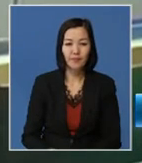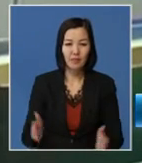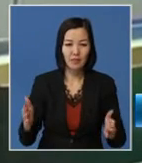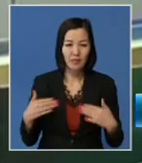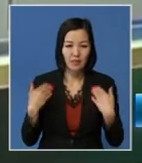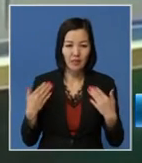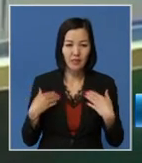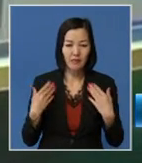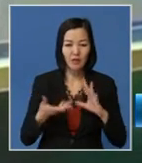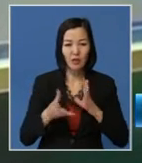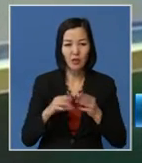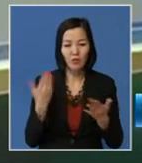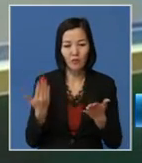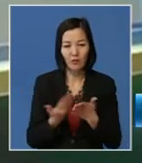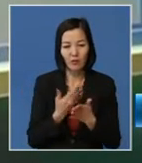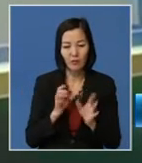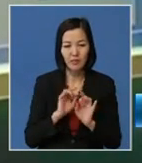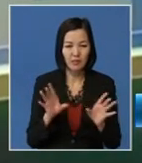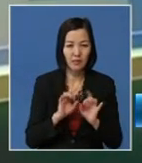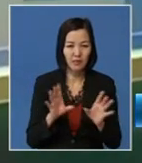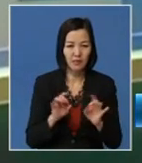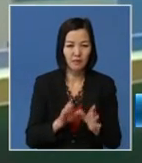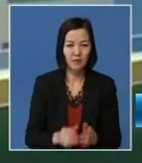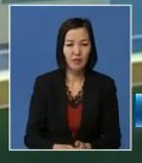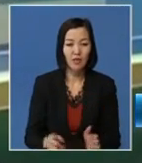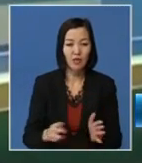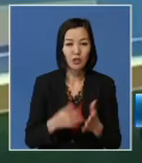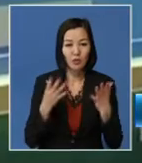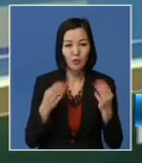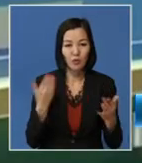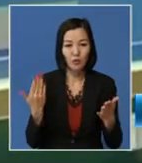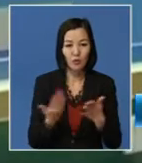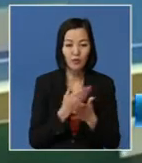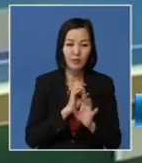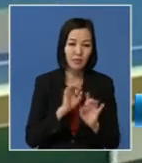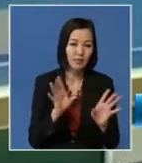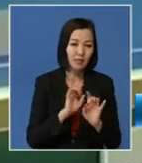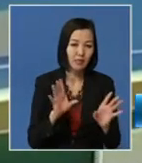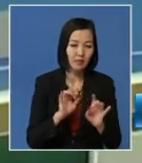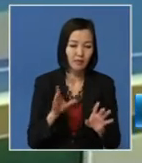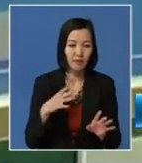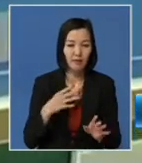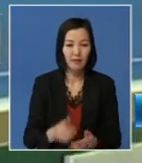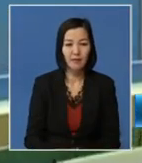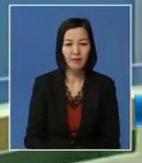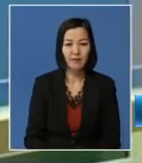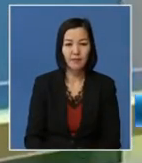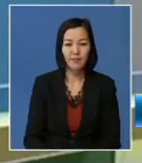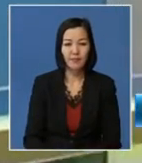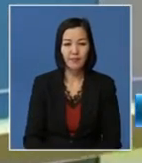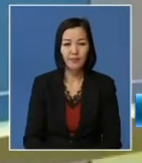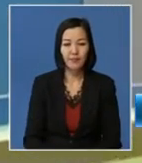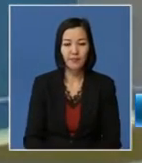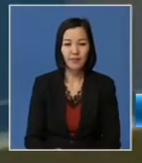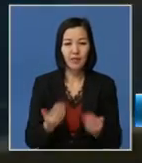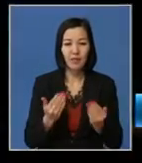Здравствуйте. Программа «Итоги» и об основных событиях минувших 7 дней. Вот уж воистину не только будни, но и праздники отражают то, с каким настроением живут и